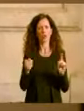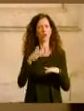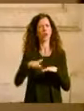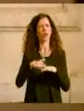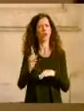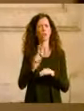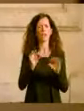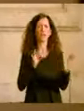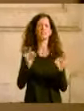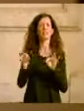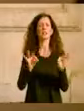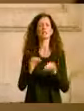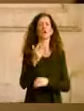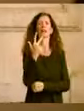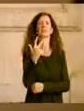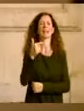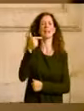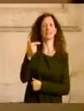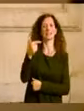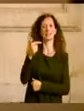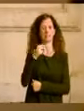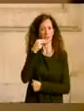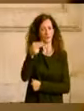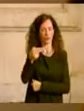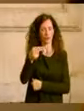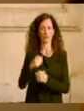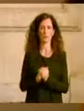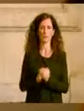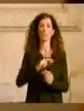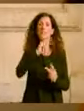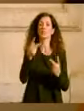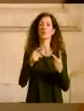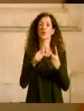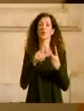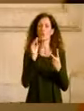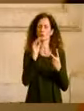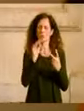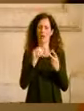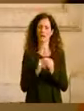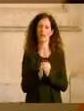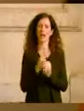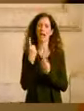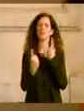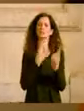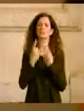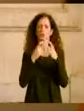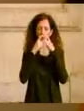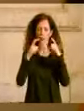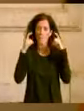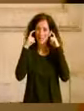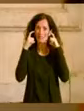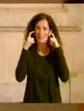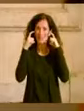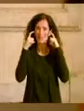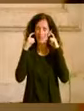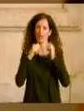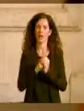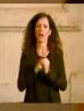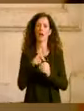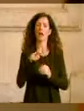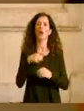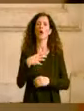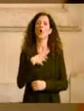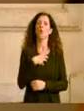strategia delle 3T? Seconda brevissima domanda invece sulla questione delle mascherine, perché oggi il commissario